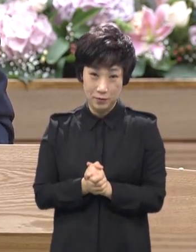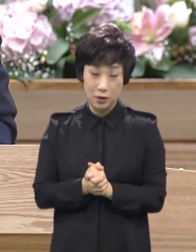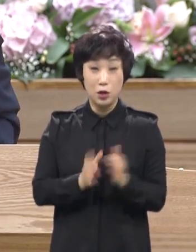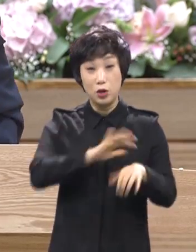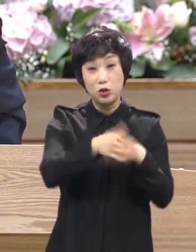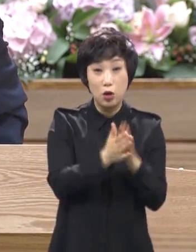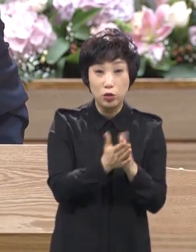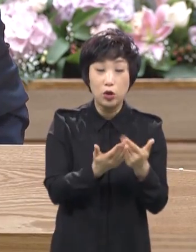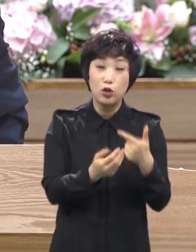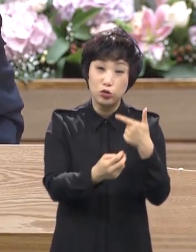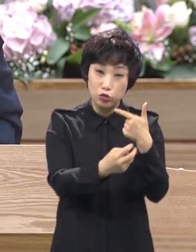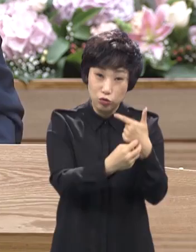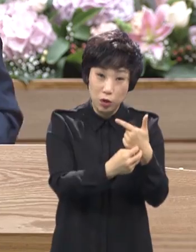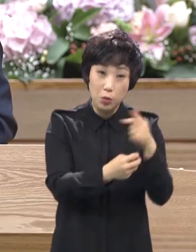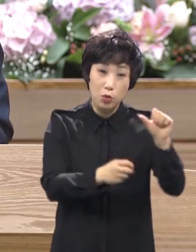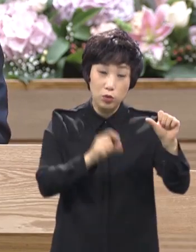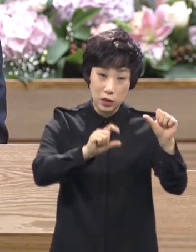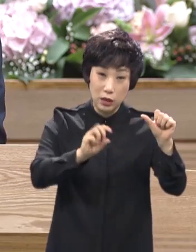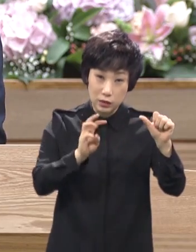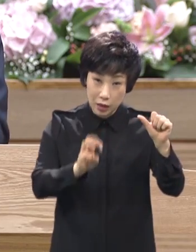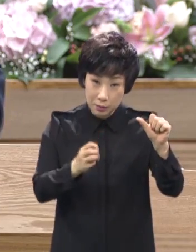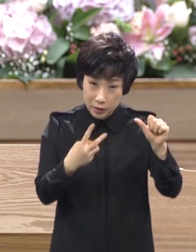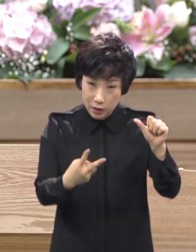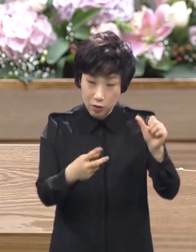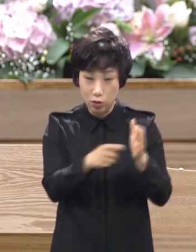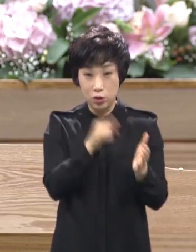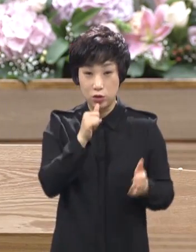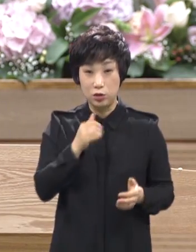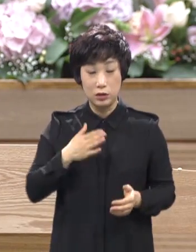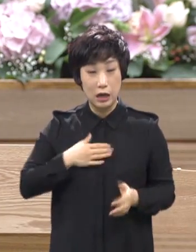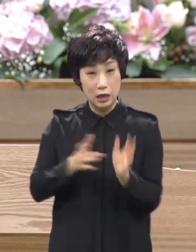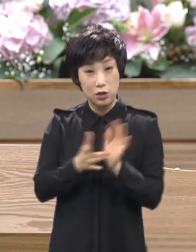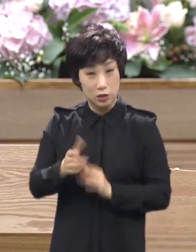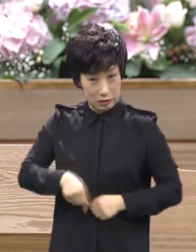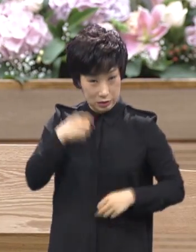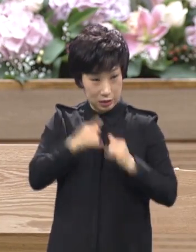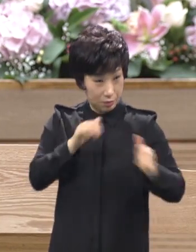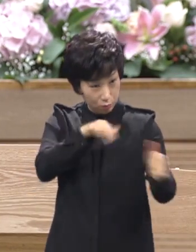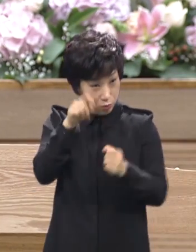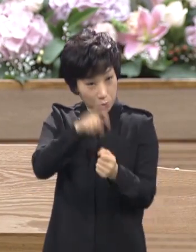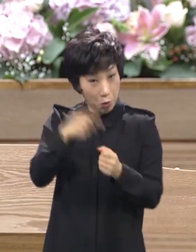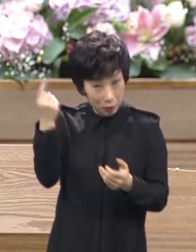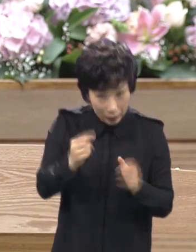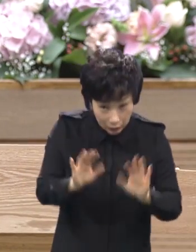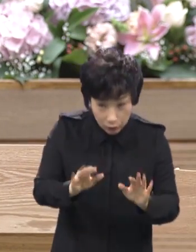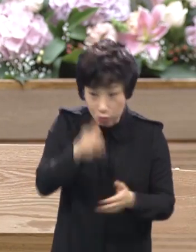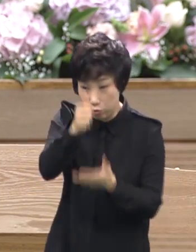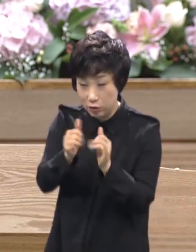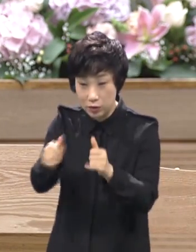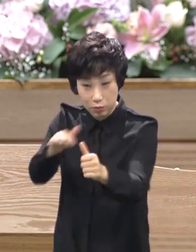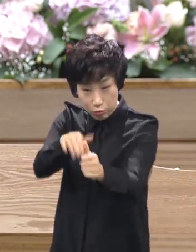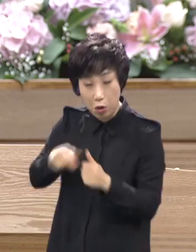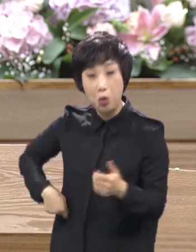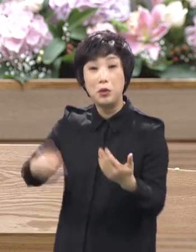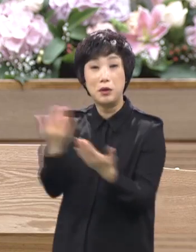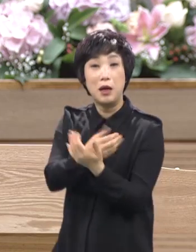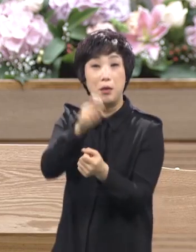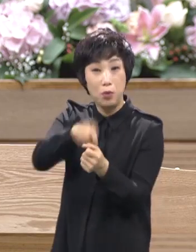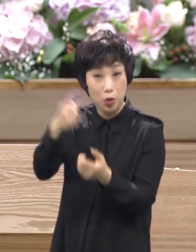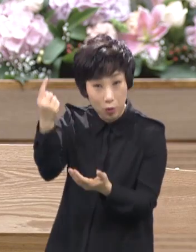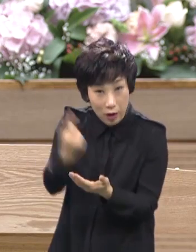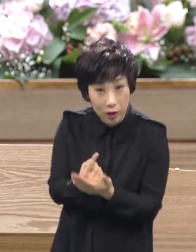누가복음 5장 32절에도 내가 의인을 부르는 것이 아니오 죄인을 불러 회개시켜 왔다.